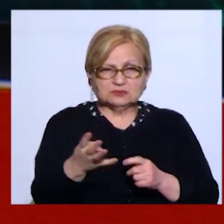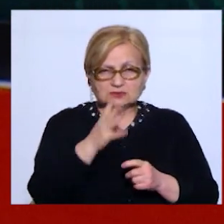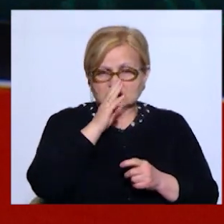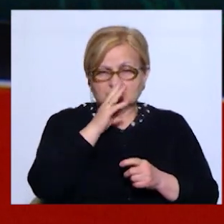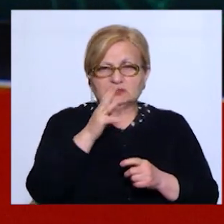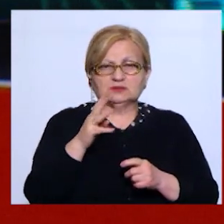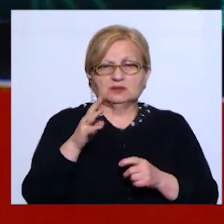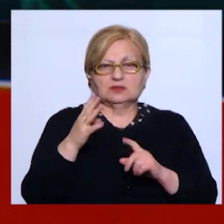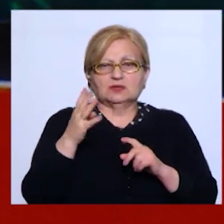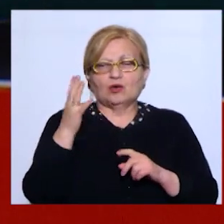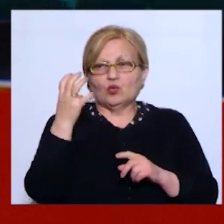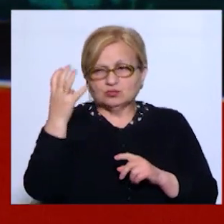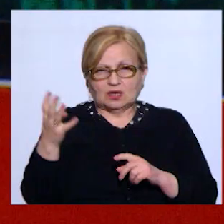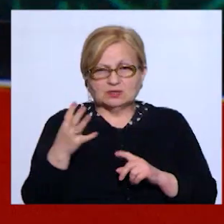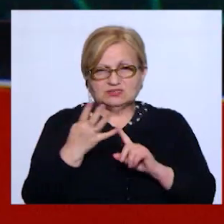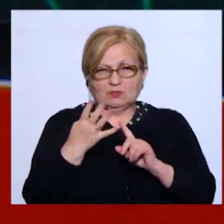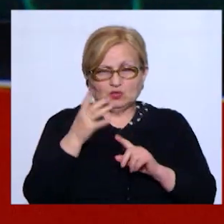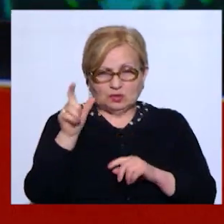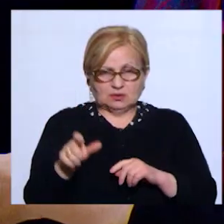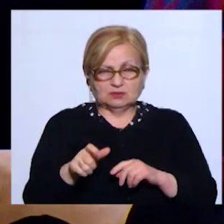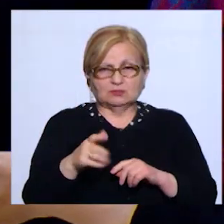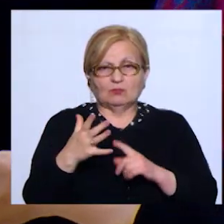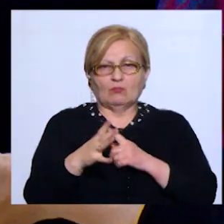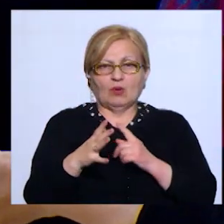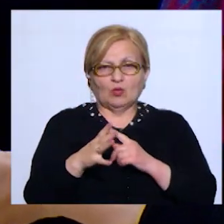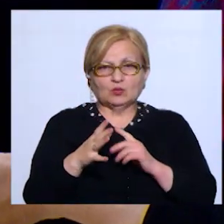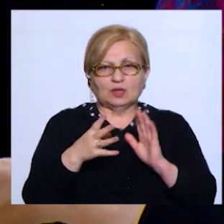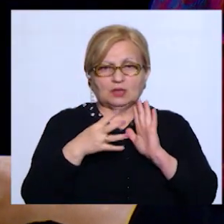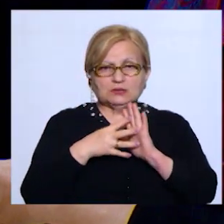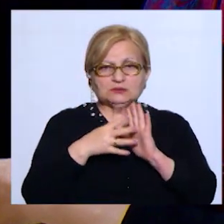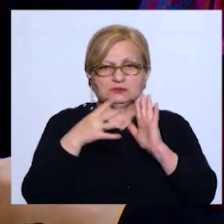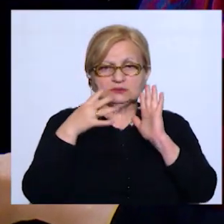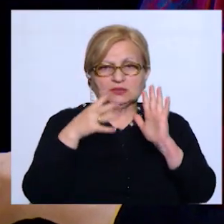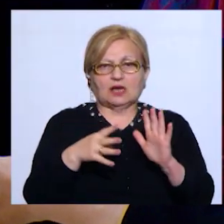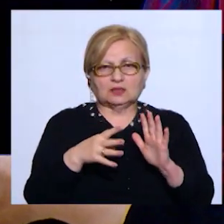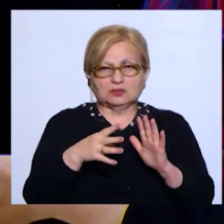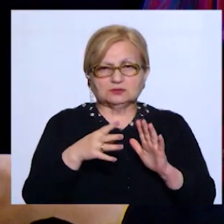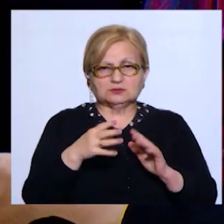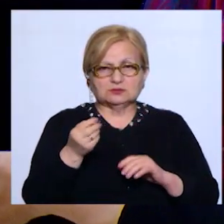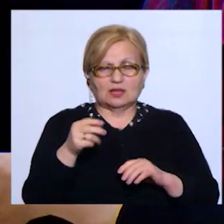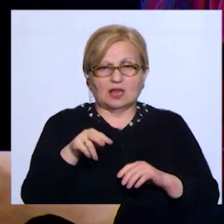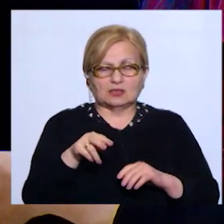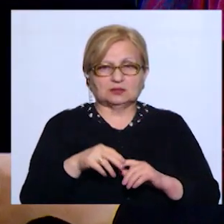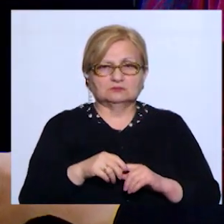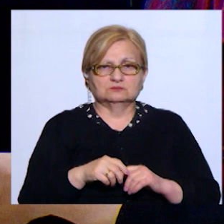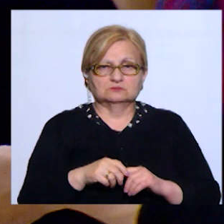400 ლარი, მეოთხესაც 400 ლარი, მეხუთეს 9000 ლარი.